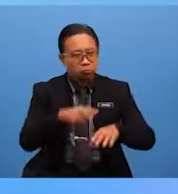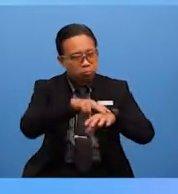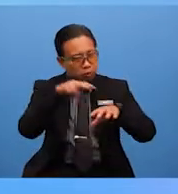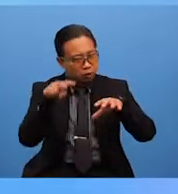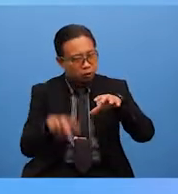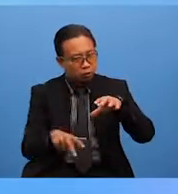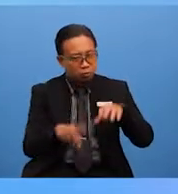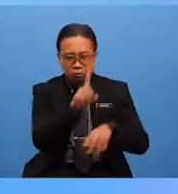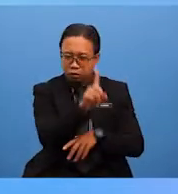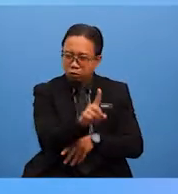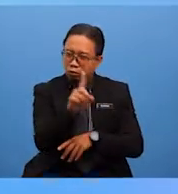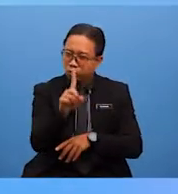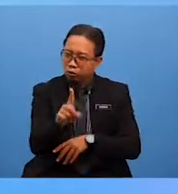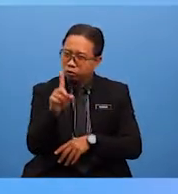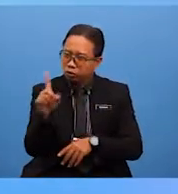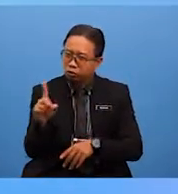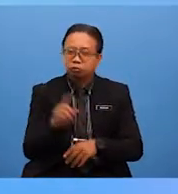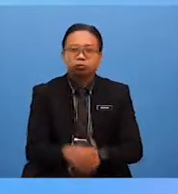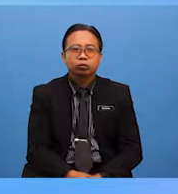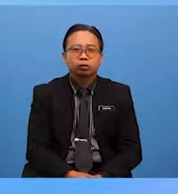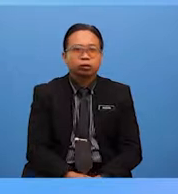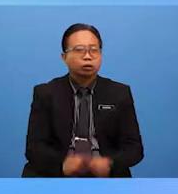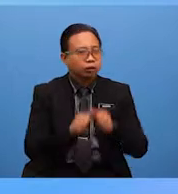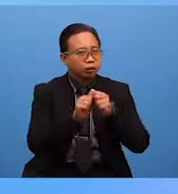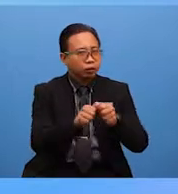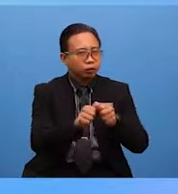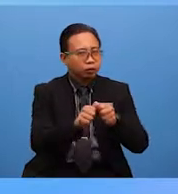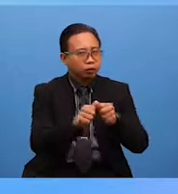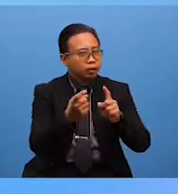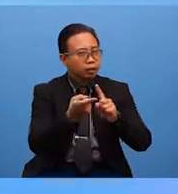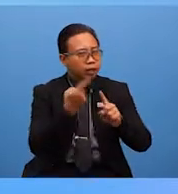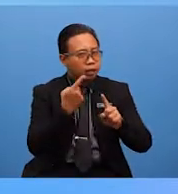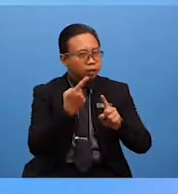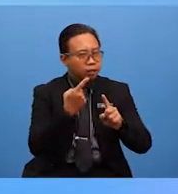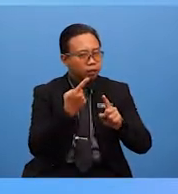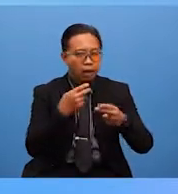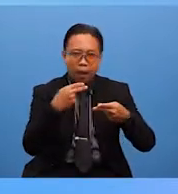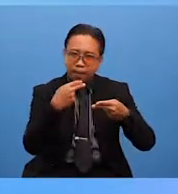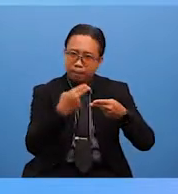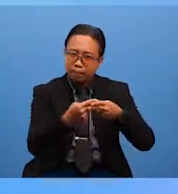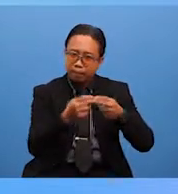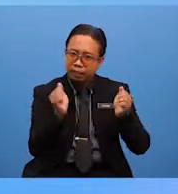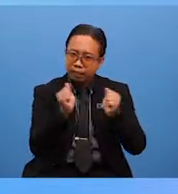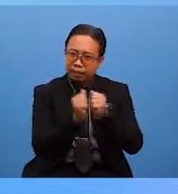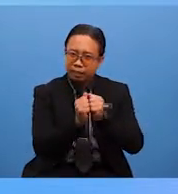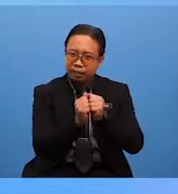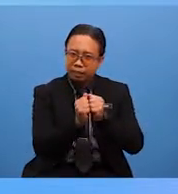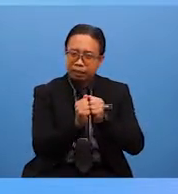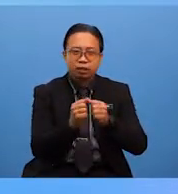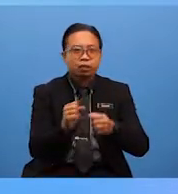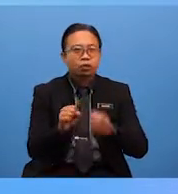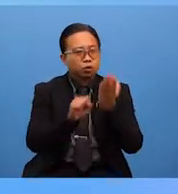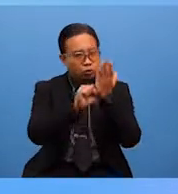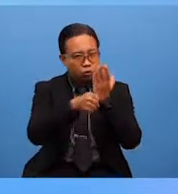jatuh satu persatu mengikuti urutan dari yang maning hampir dengan sumber